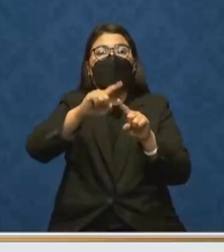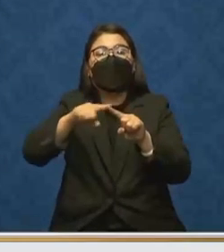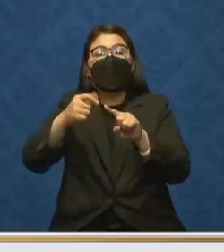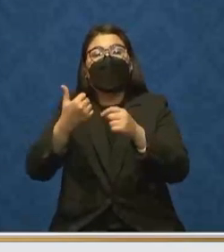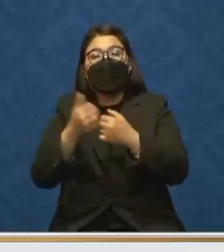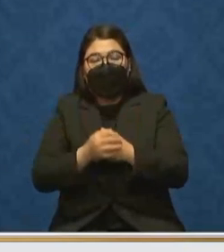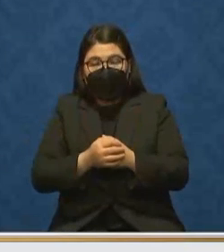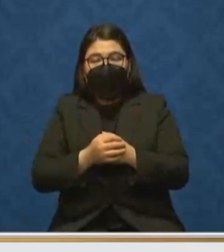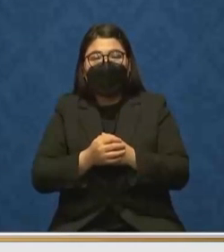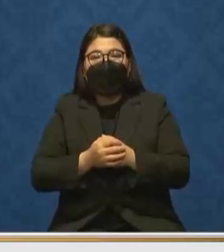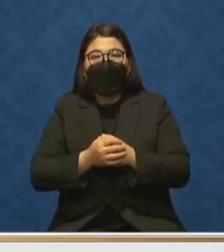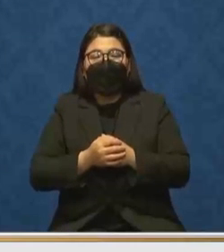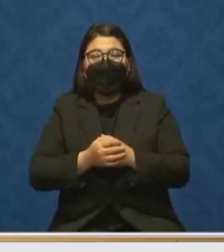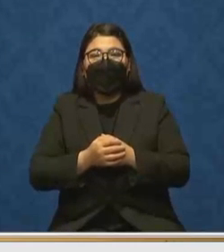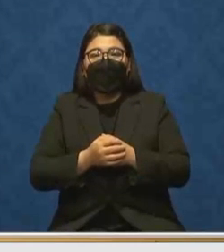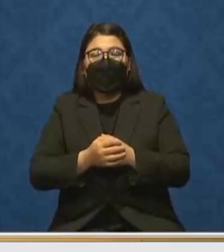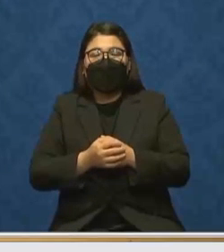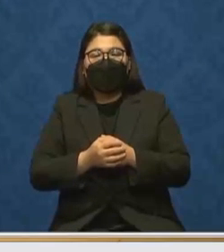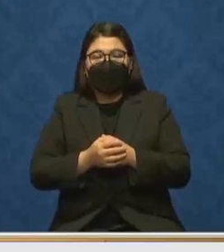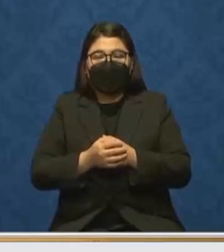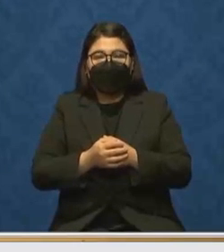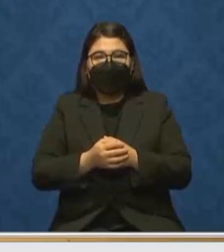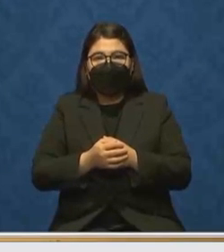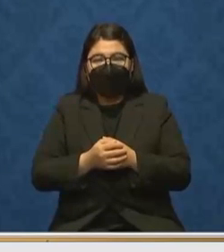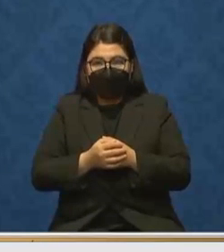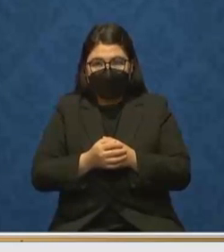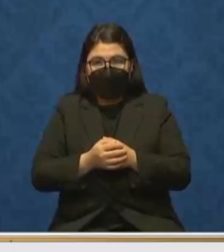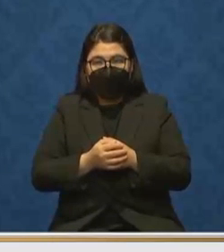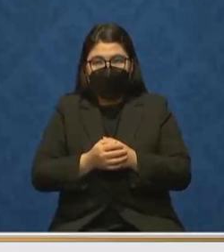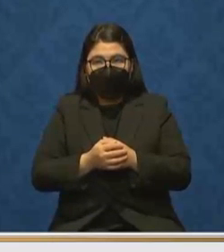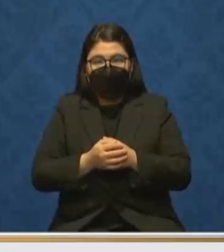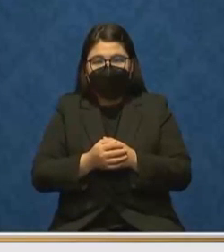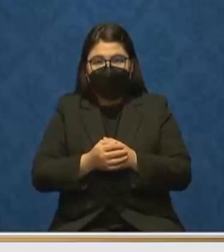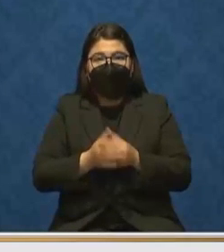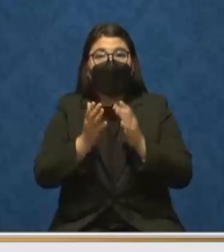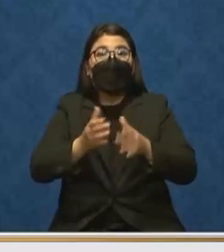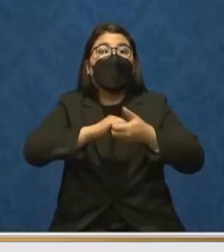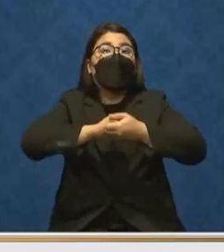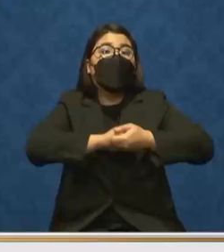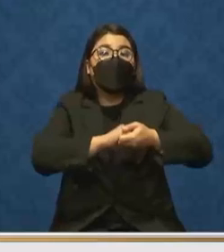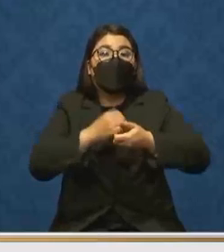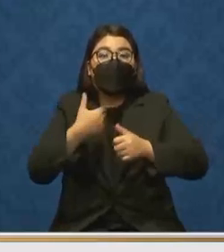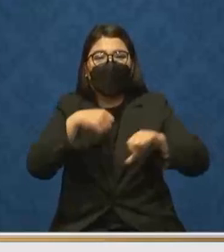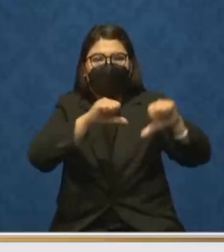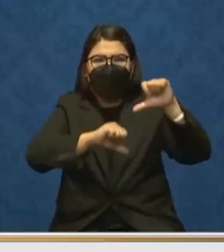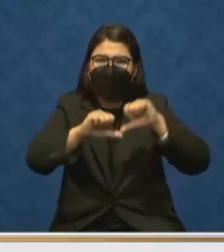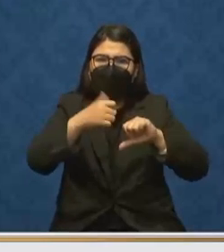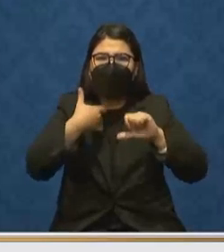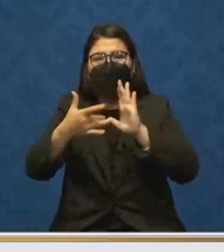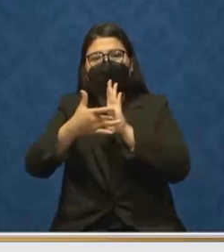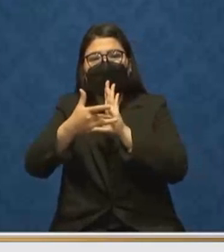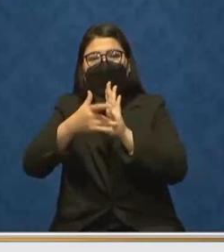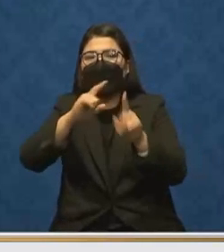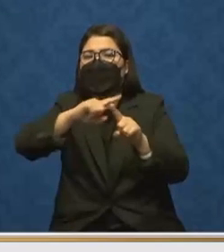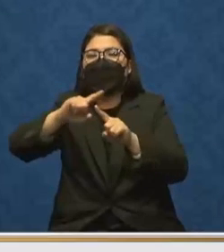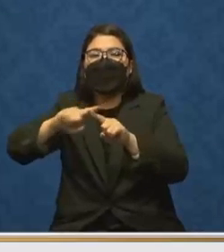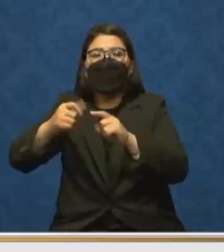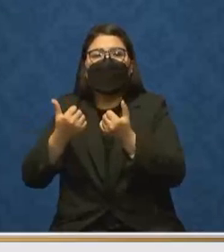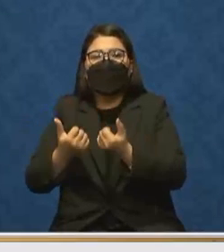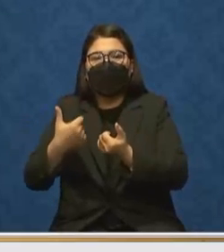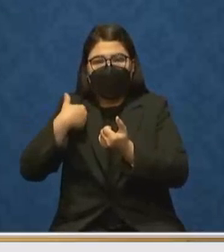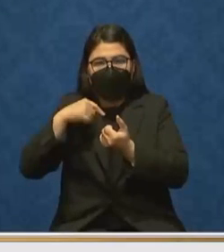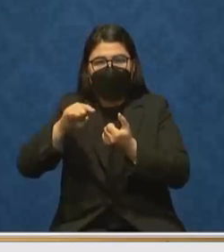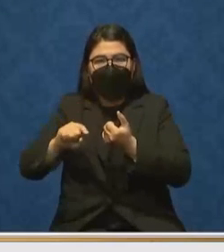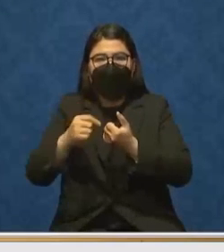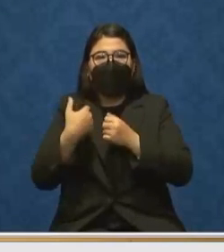การรวมทั้งพัฒนาความร่วมมือความเป็นหุ้นส่วนด้านวิทยาศาสตร์เทคโนโลยีและนวัตกรรมภายใต้กรอบความร่วมมือระ